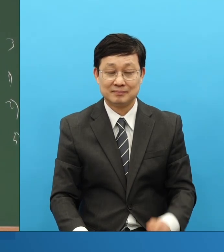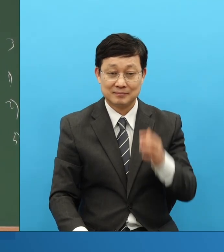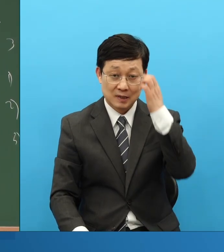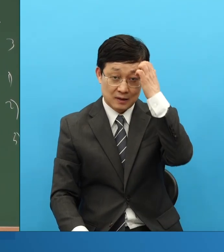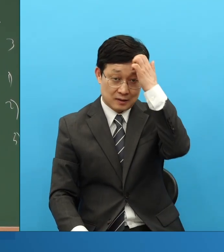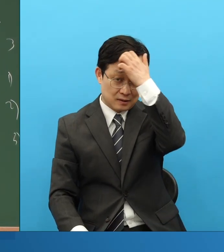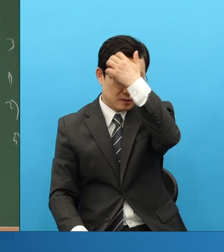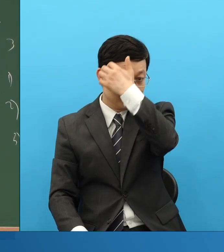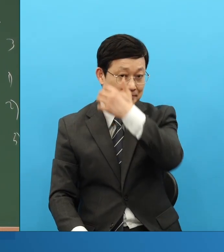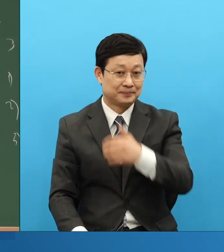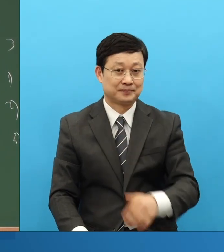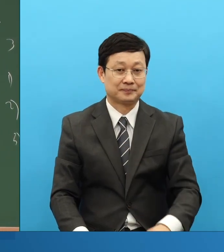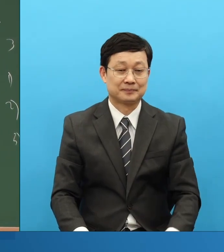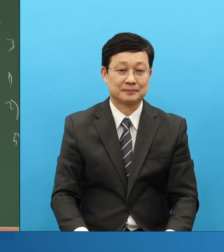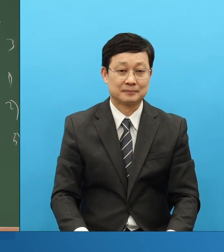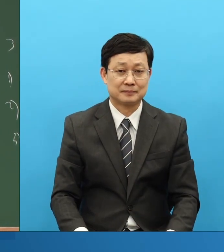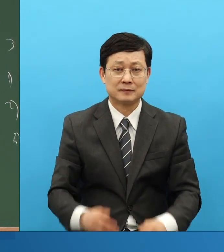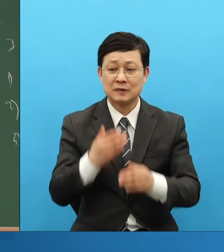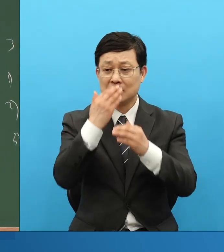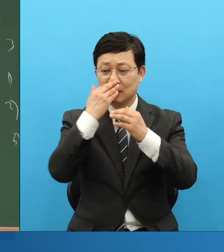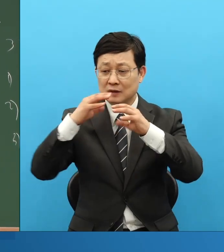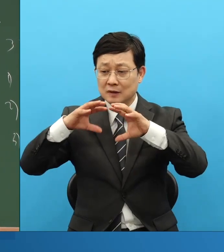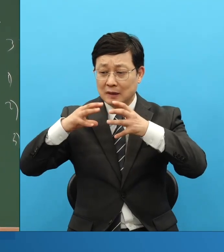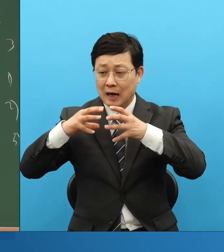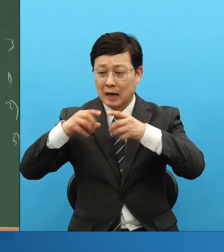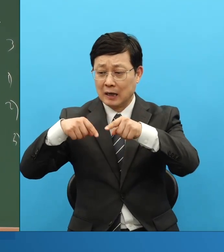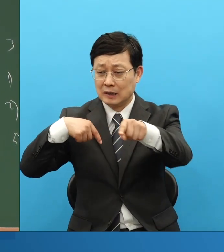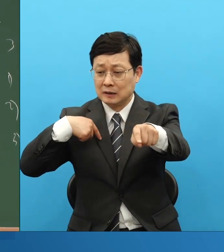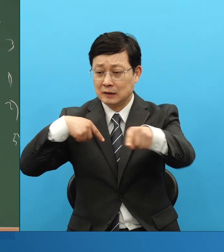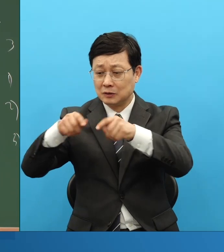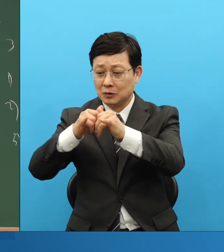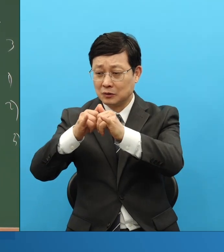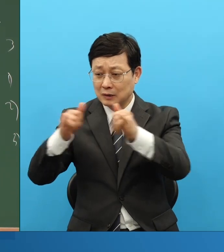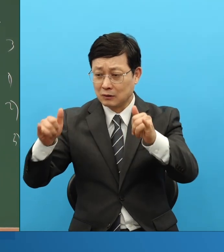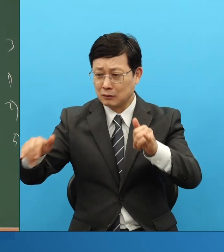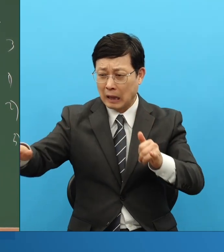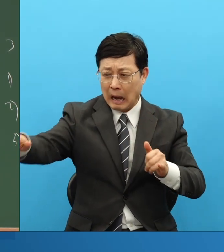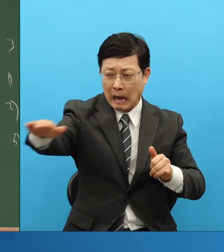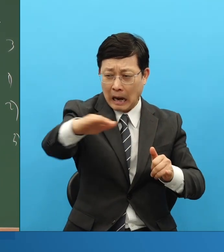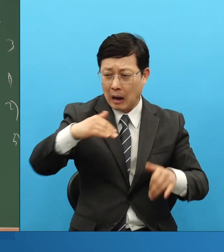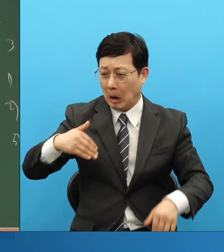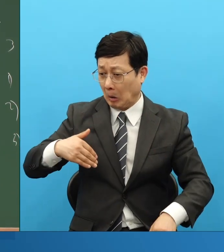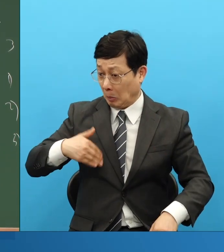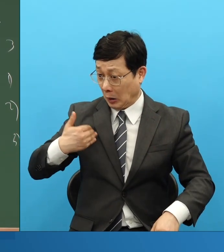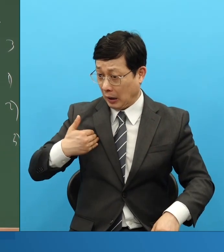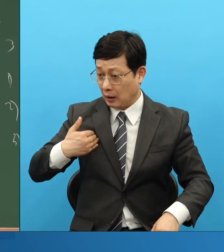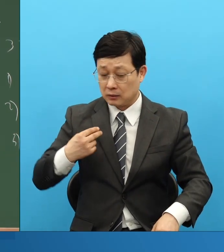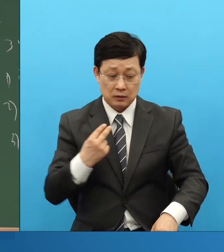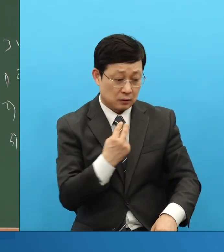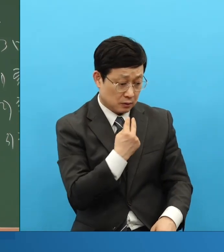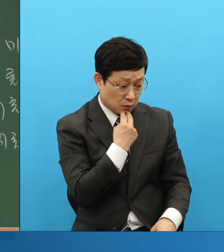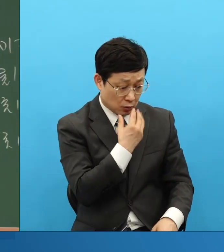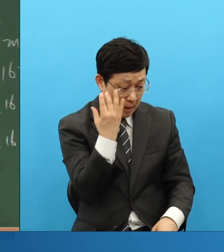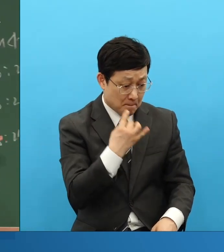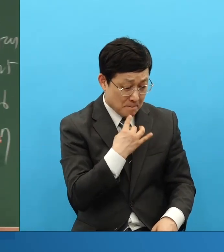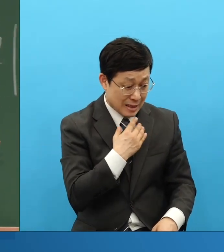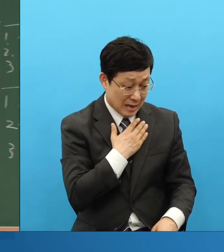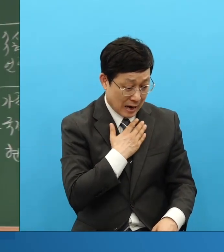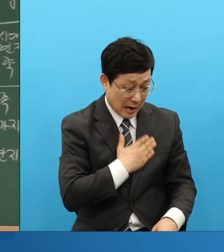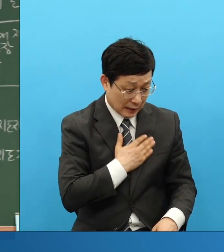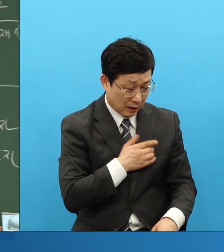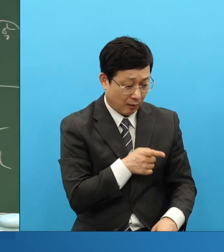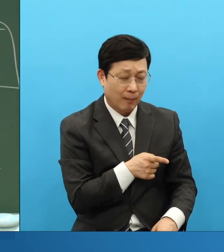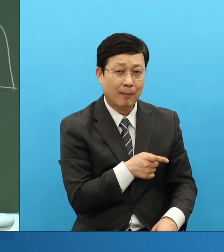이스라엘에 지도자도 모르는 거를 요셉이 알아 거예요. And God gave knowledge to Joseph that he was able to know